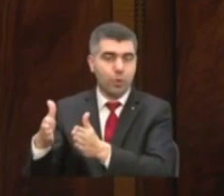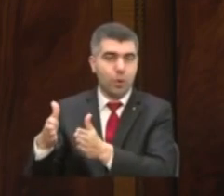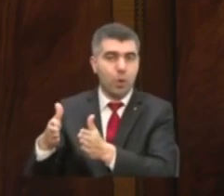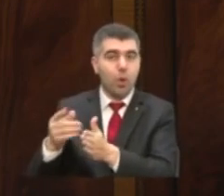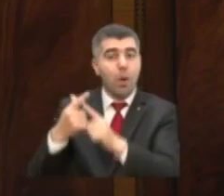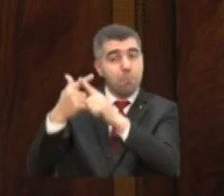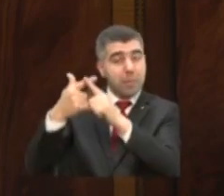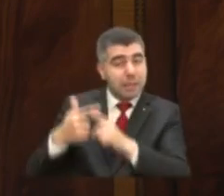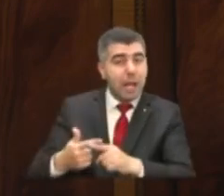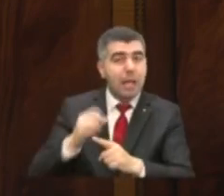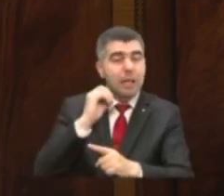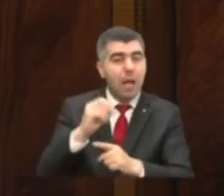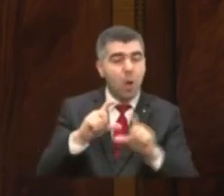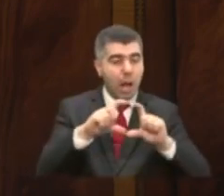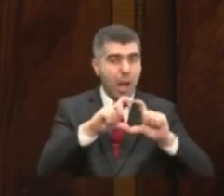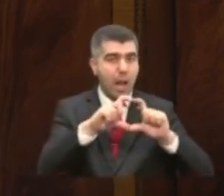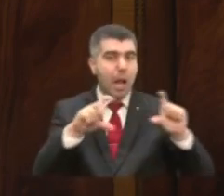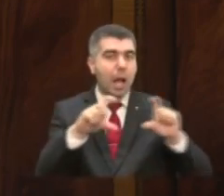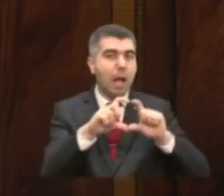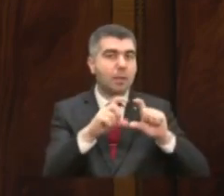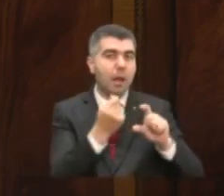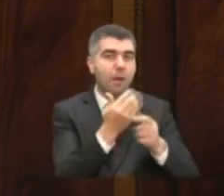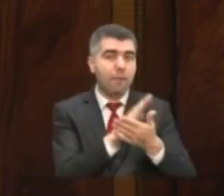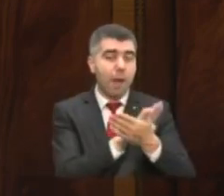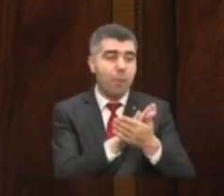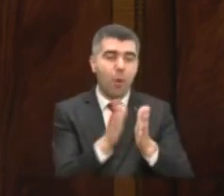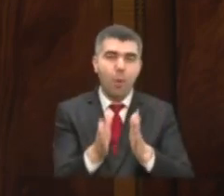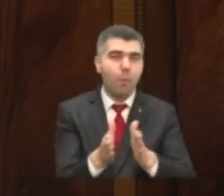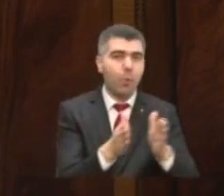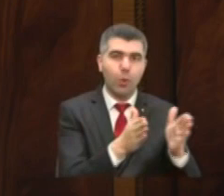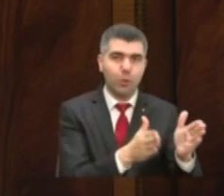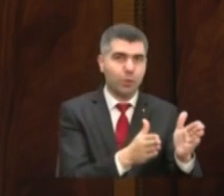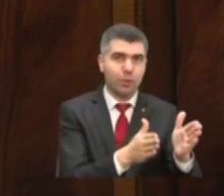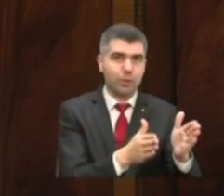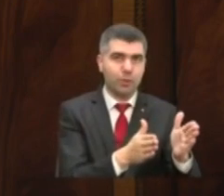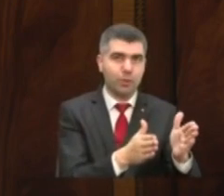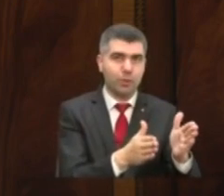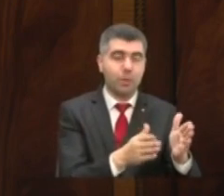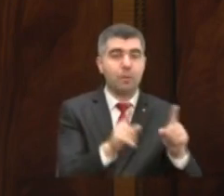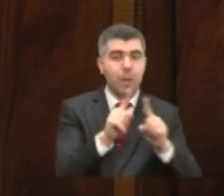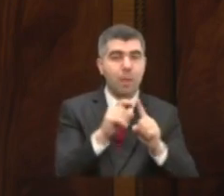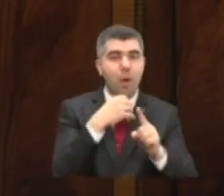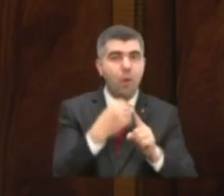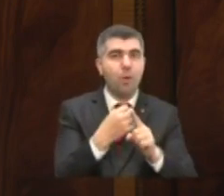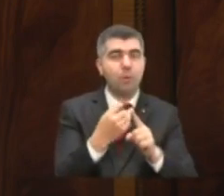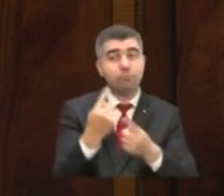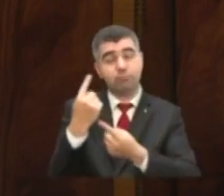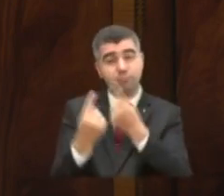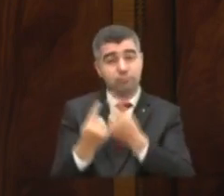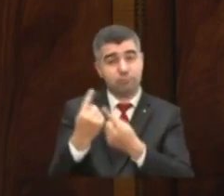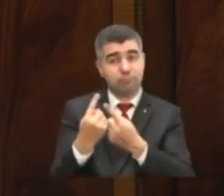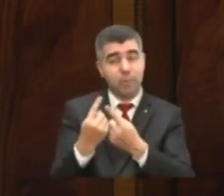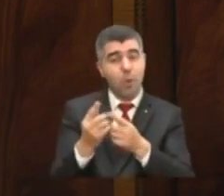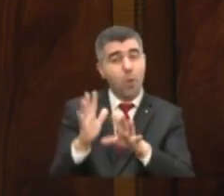البني كنقولوا هذا الشيء راه حنا كنديروه للراميد، هذه وزارة الصحة وليست وزارة الراميد، كتبني المواطنين المغاربه